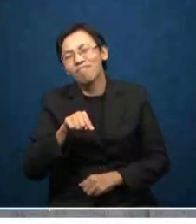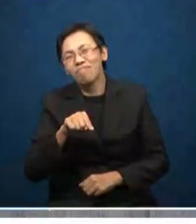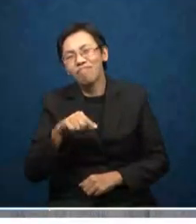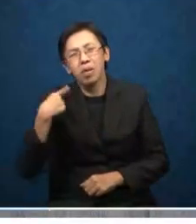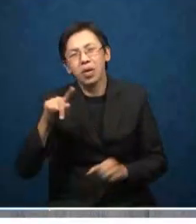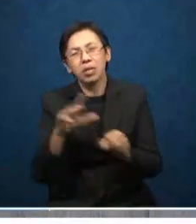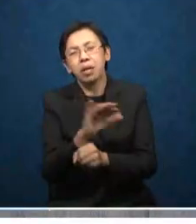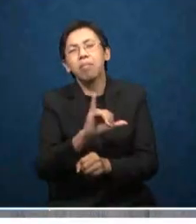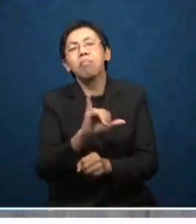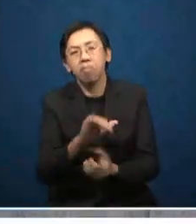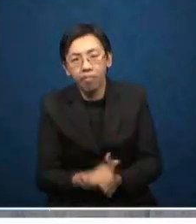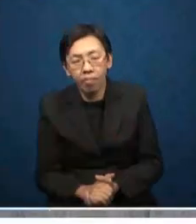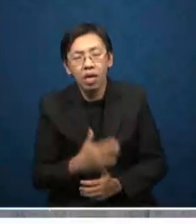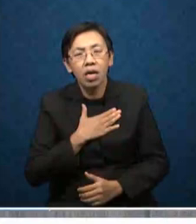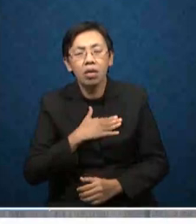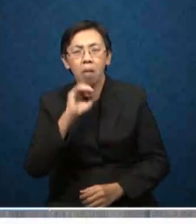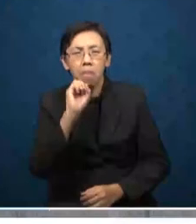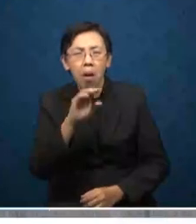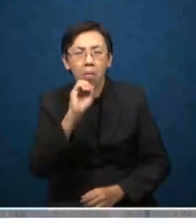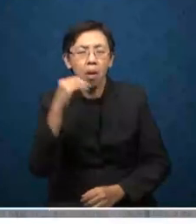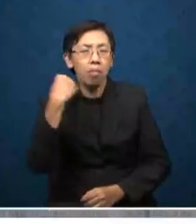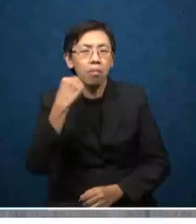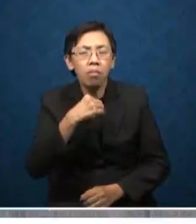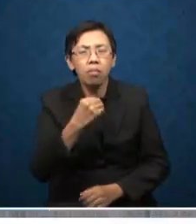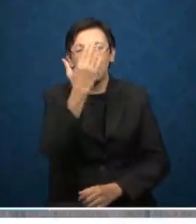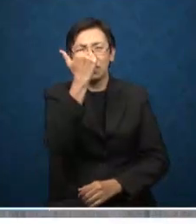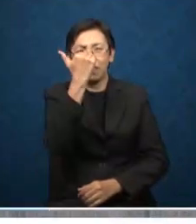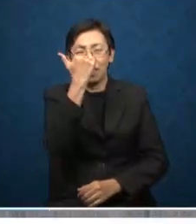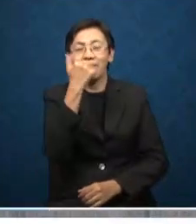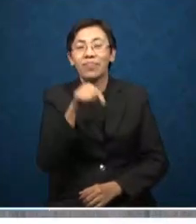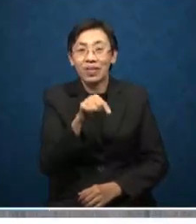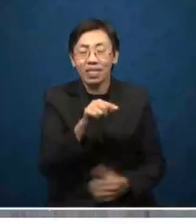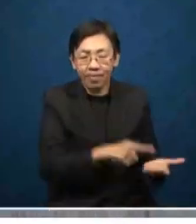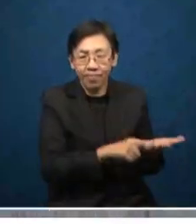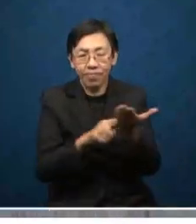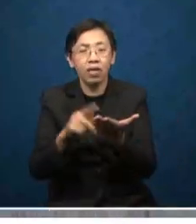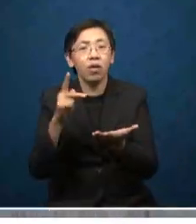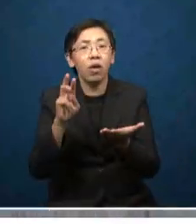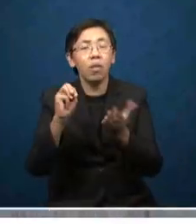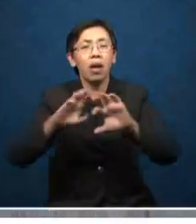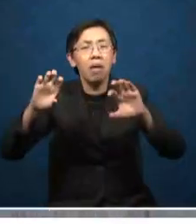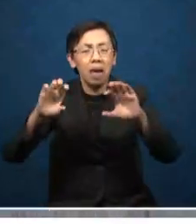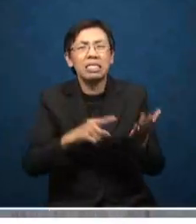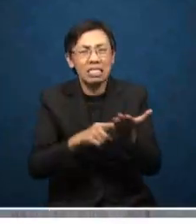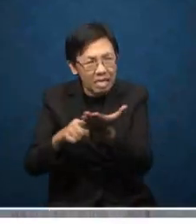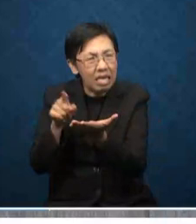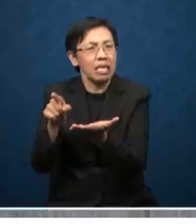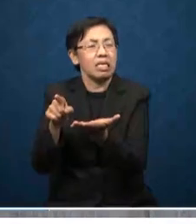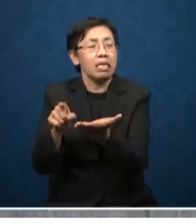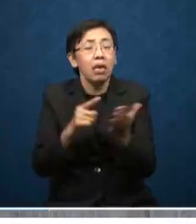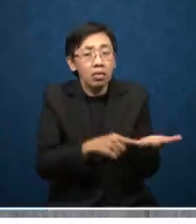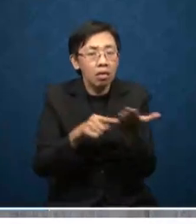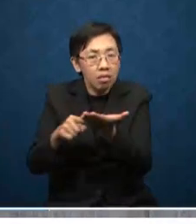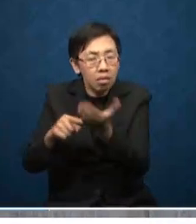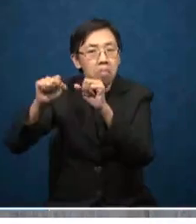ที่นะเหรียญก็เคยเรียกร้องอยู่ตลอดเวลาว่าทำไมท่านไม่นำเรื่องเข้าคณะรัฐมนตรีแล้วให้คณะรัฐมนตรีมี